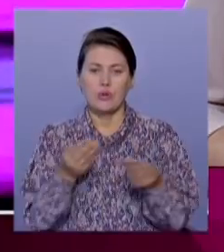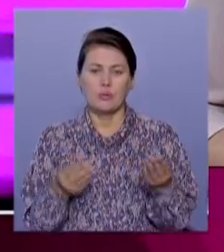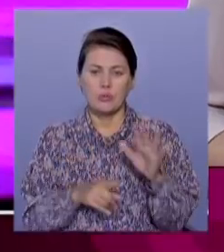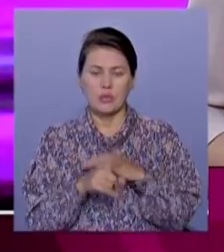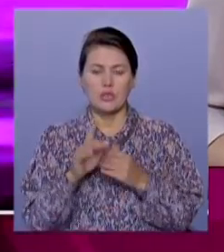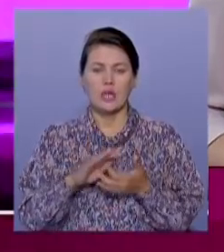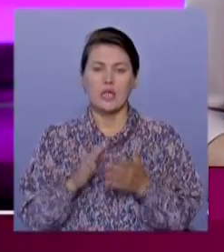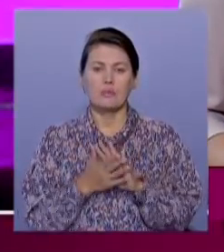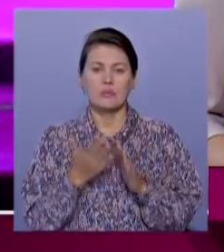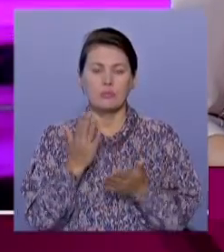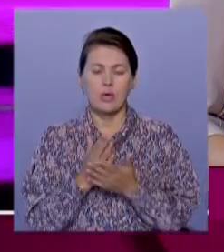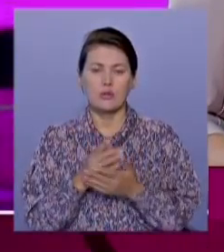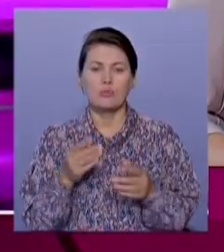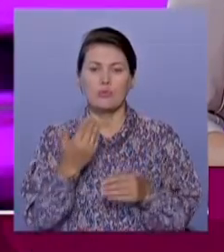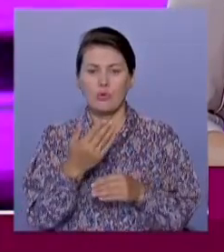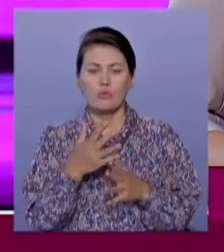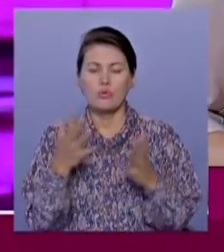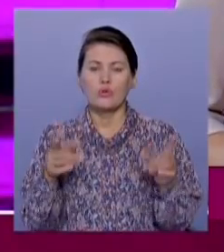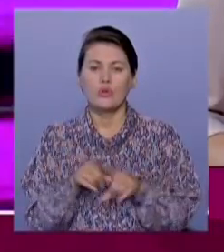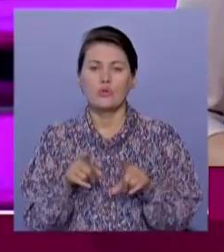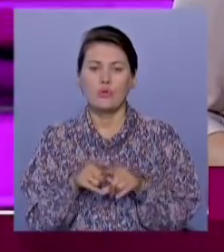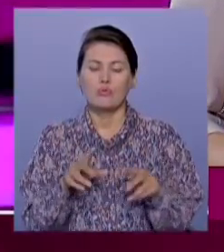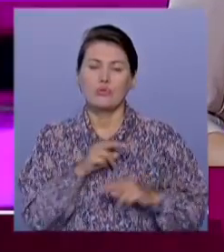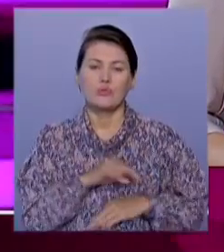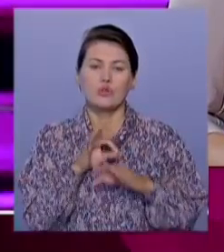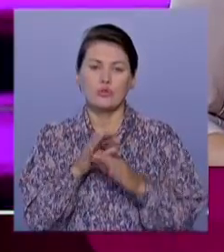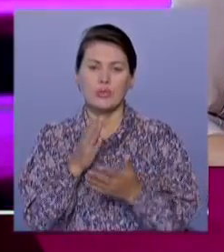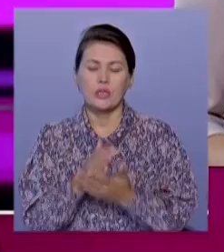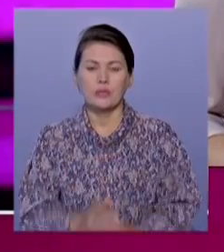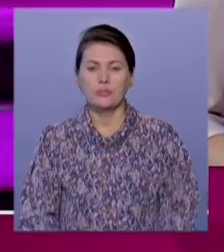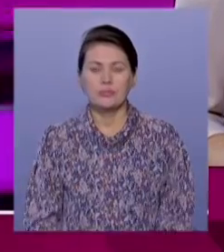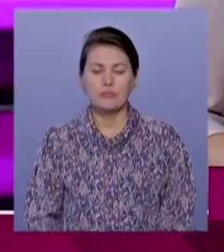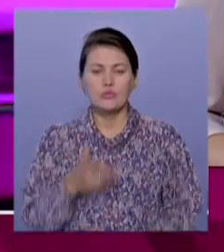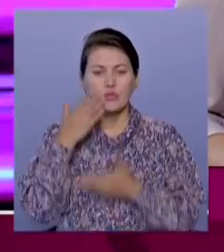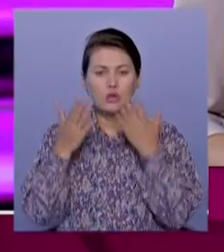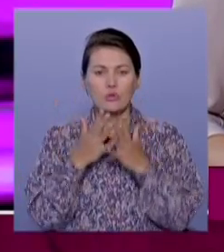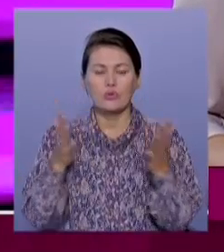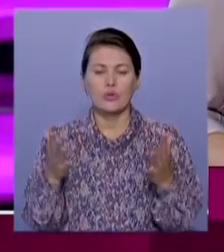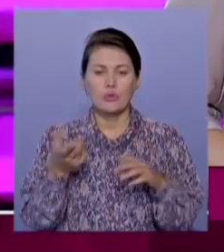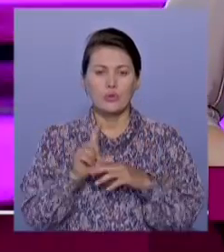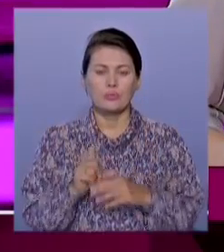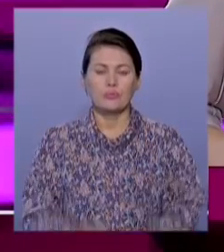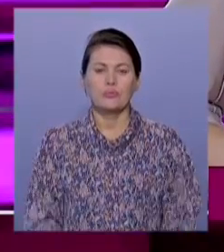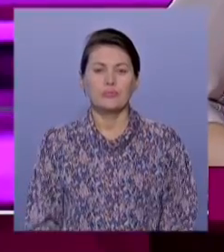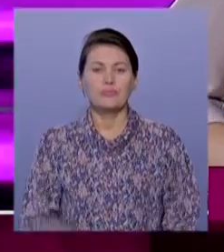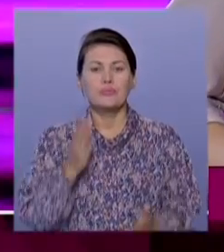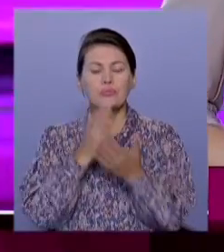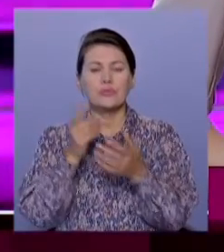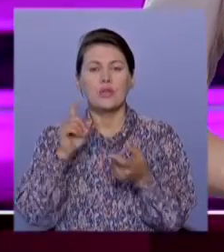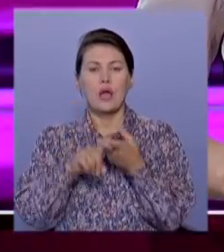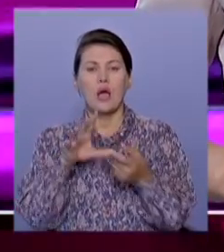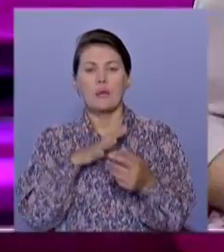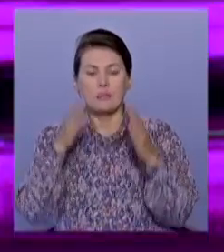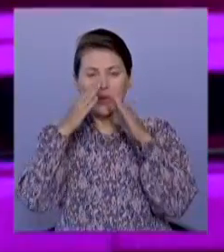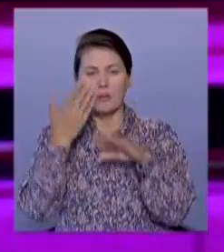жатқан жағдайларымыз бар. Сол ретінде үлкен қарқынды жұмыс жүріп жатыр. Сұраныс та өте үлкен. Тікелей байланыста